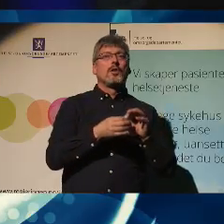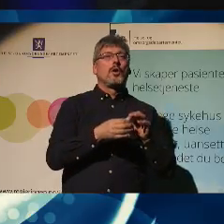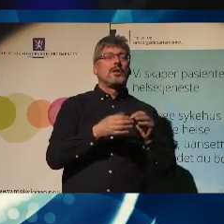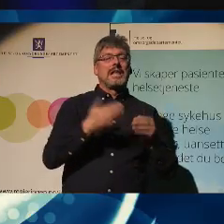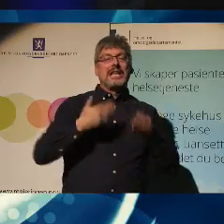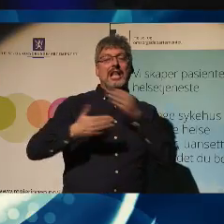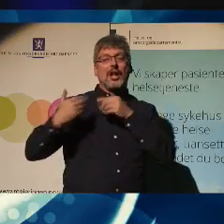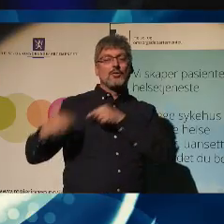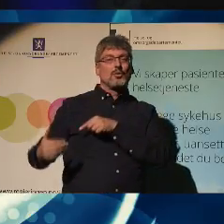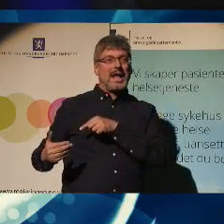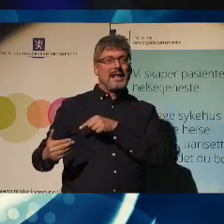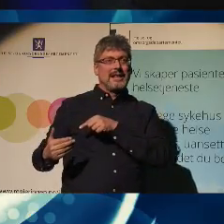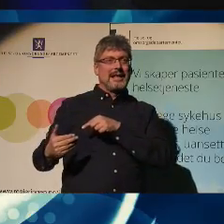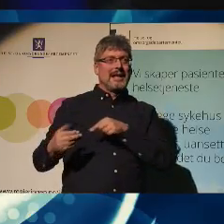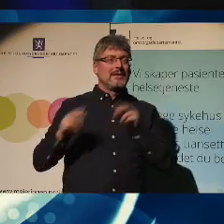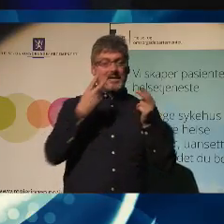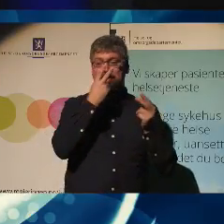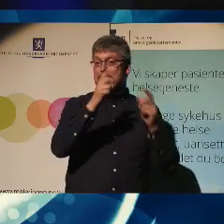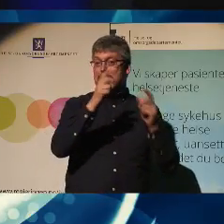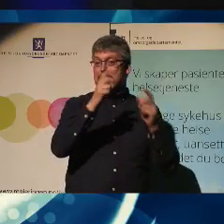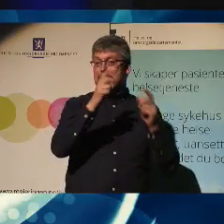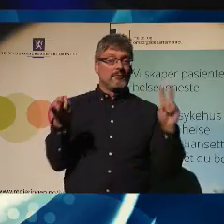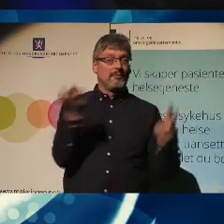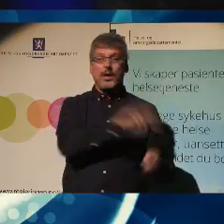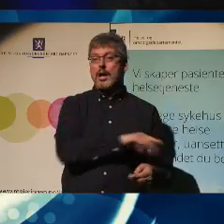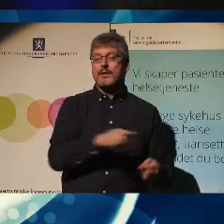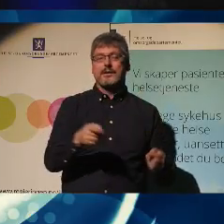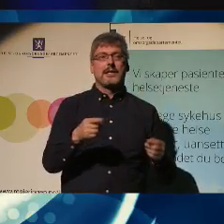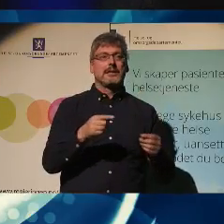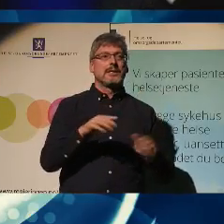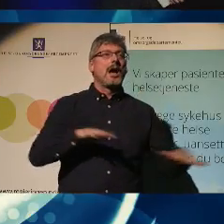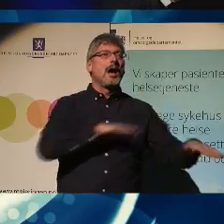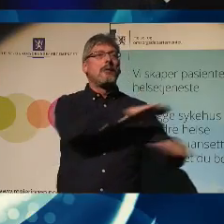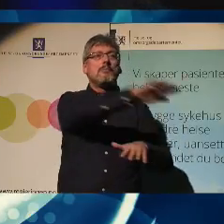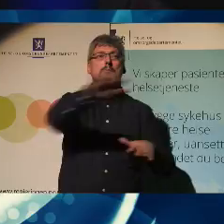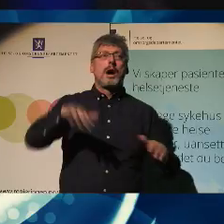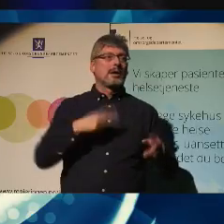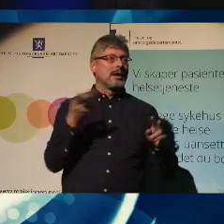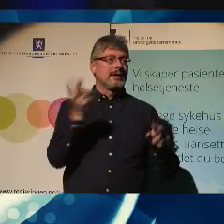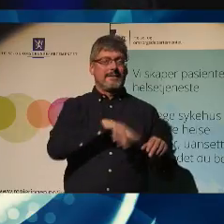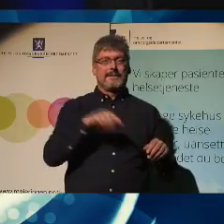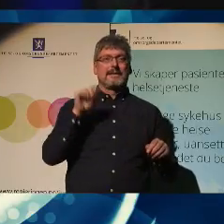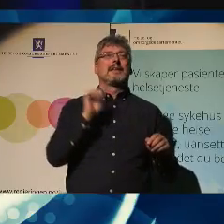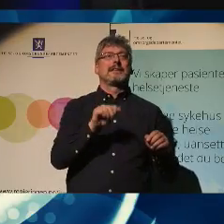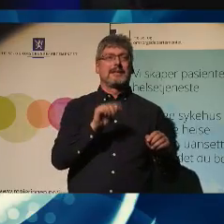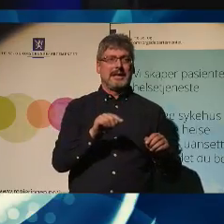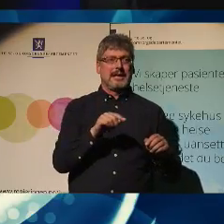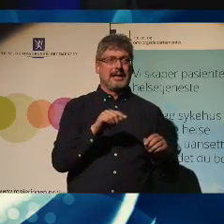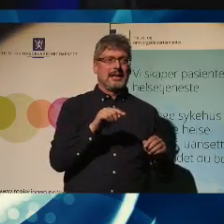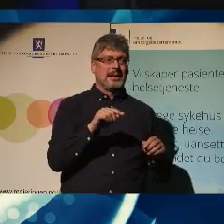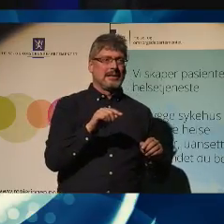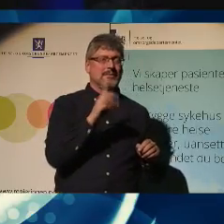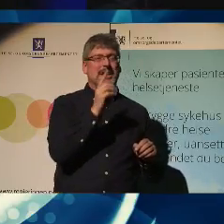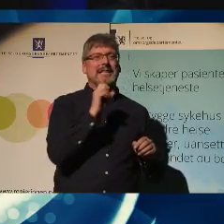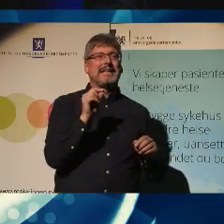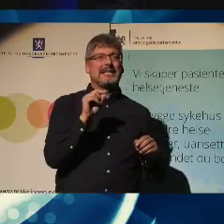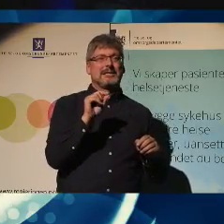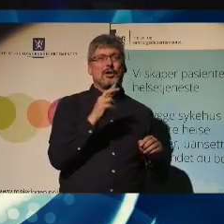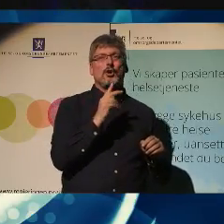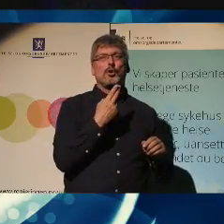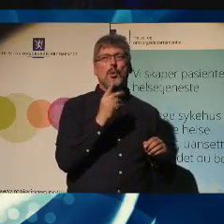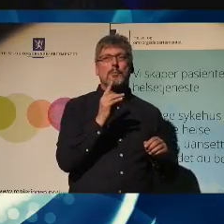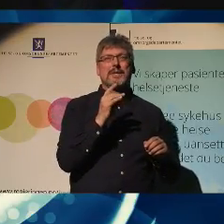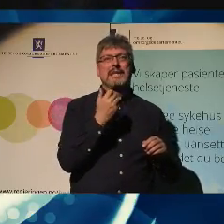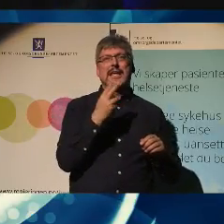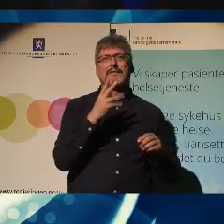tradisjonelle mediene. Dette endrer bildet fullstendig. Markedene endrer seg. Det er det som er den disruptive teknologien. Et område som